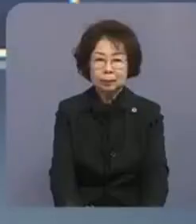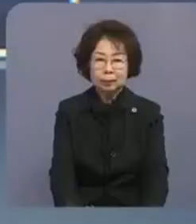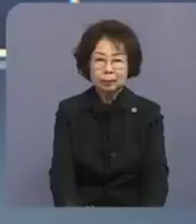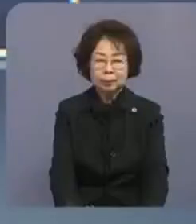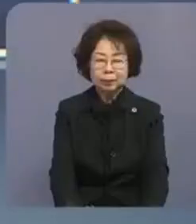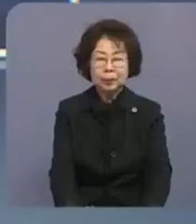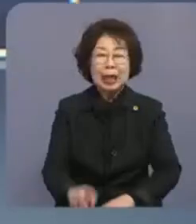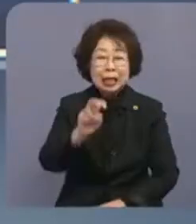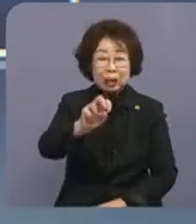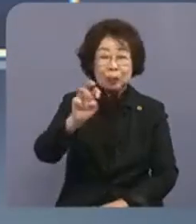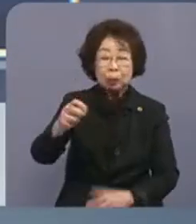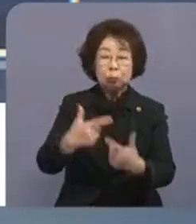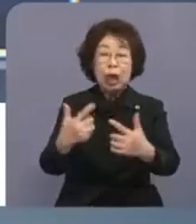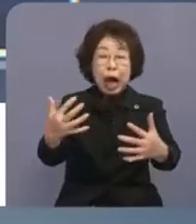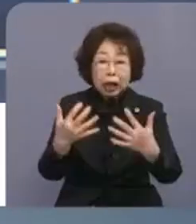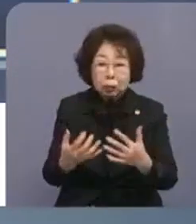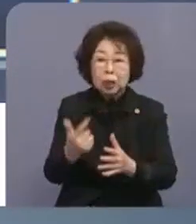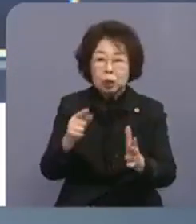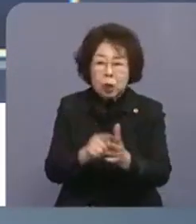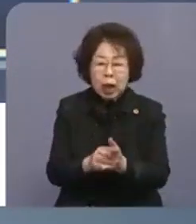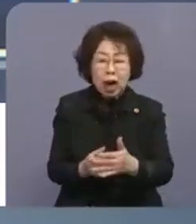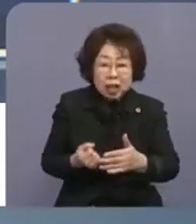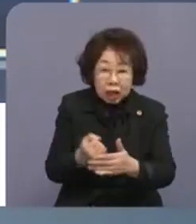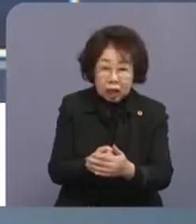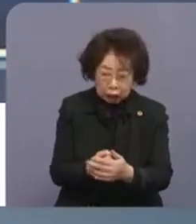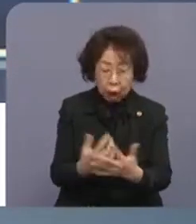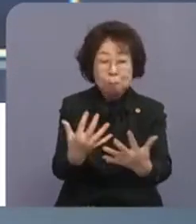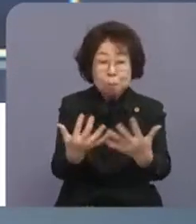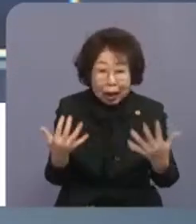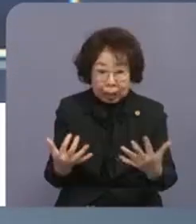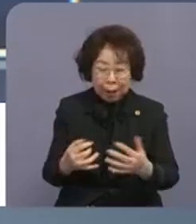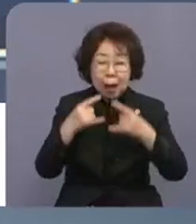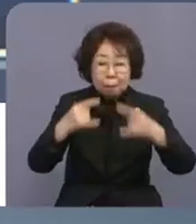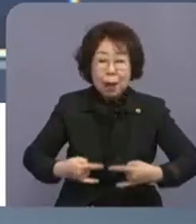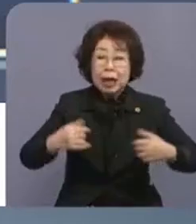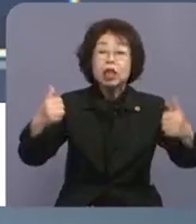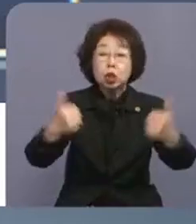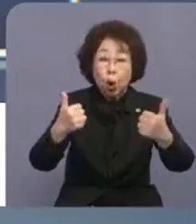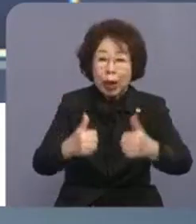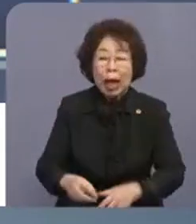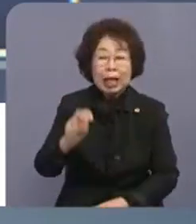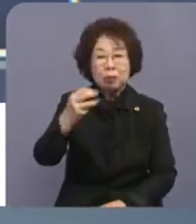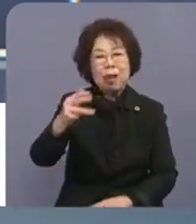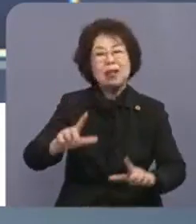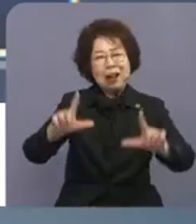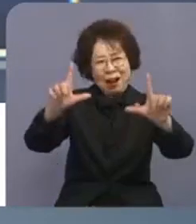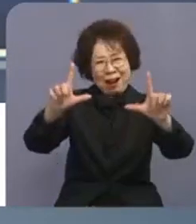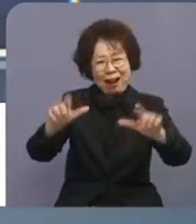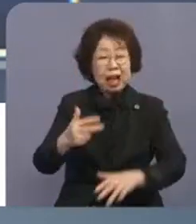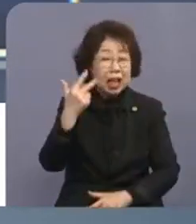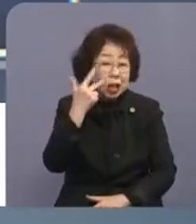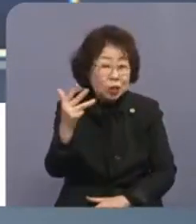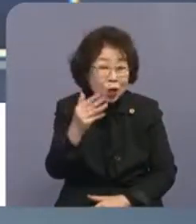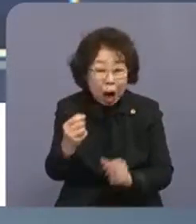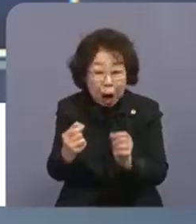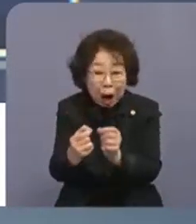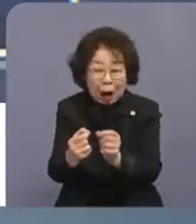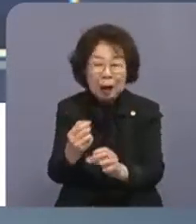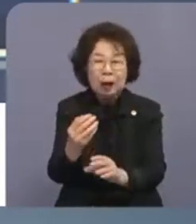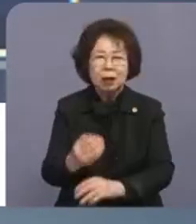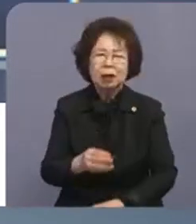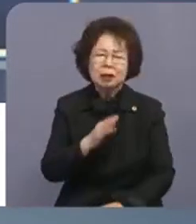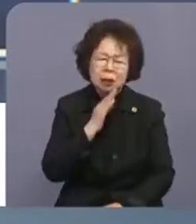자 2030엑스포 부산 유치업 결정할 국제 박남해기구 파리 총회가 오는 28일 일주일에 앞으로 다가왔습니다